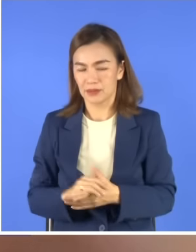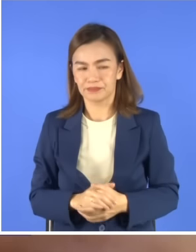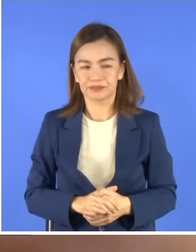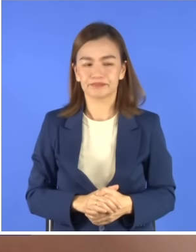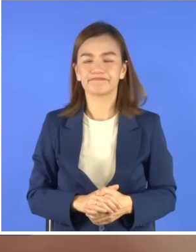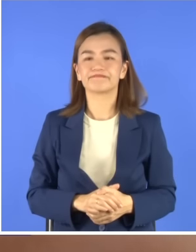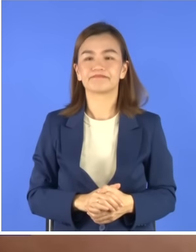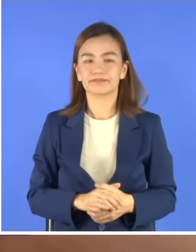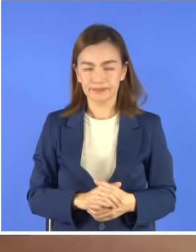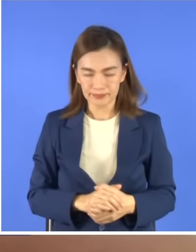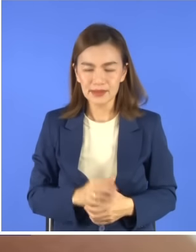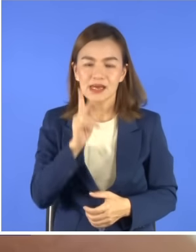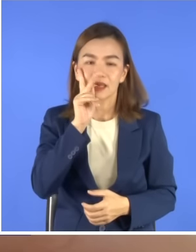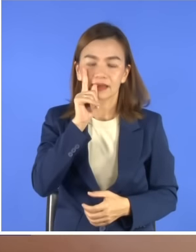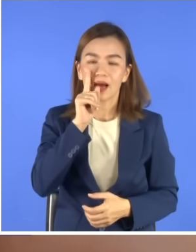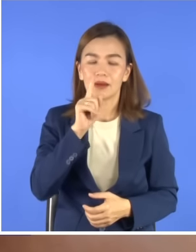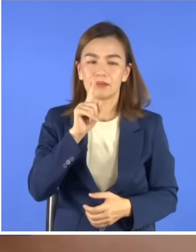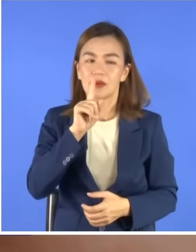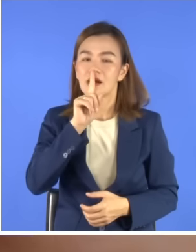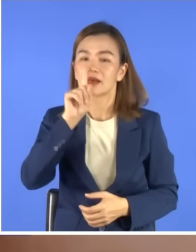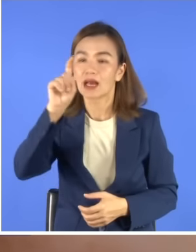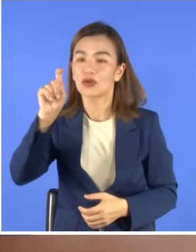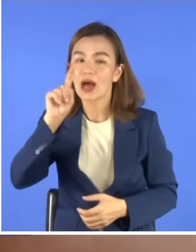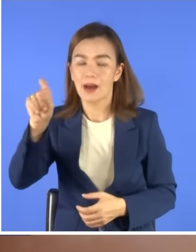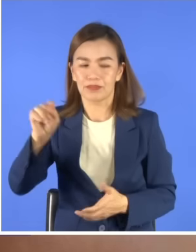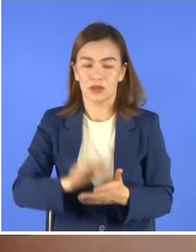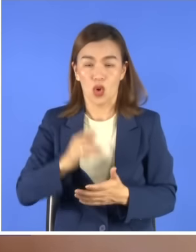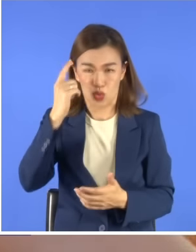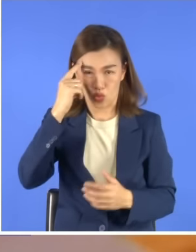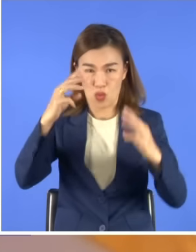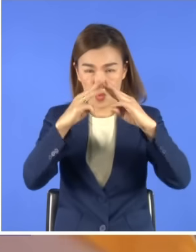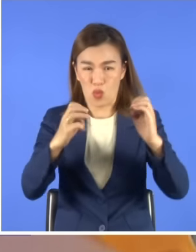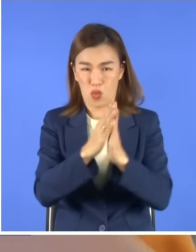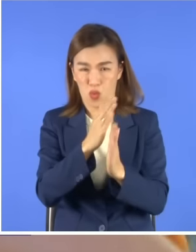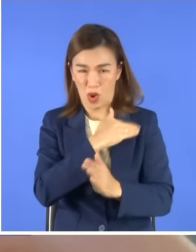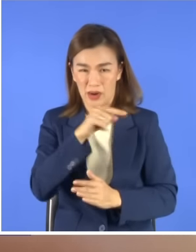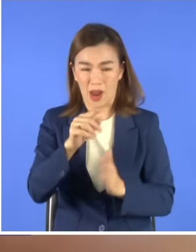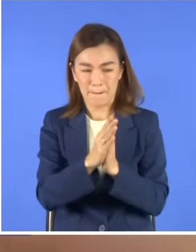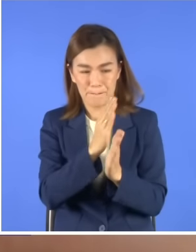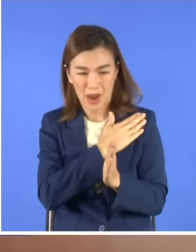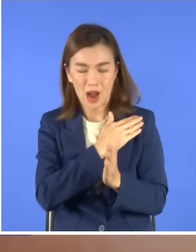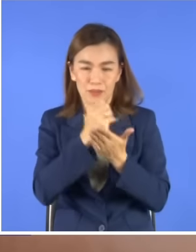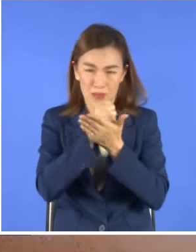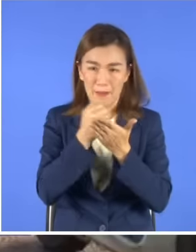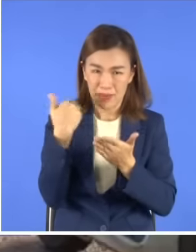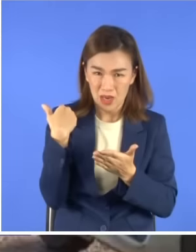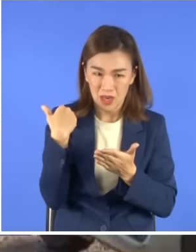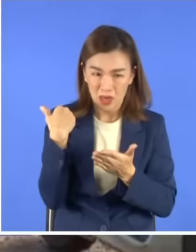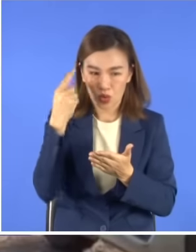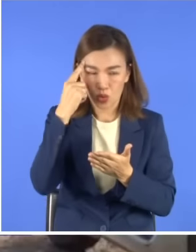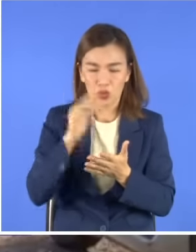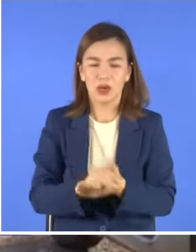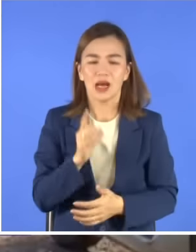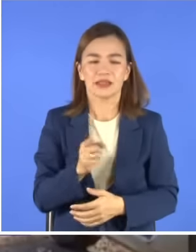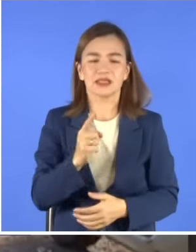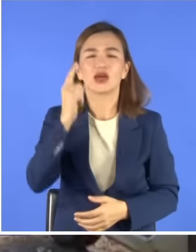านเจ้าอาวาสบอกว่ารู้ไหมว่ามีการเสพยาที่วัดแห่งนี้ท่านบอกว่าเอาจริงๆนะอาตมาก็รู้แหละแต่